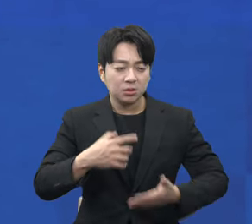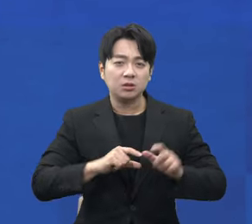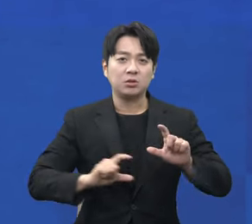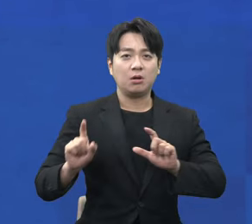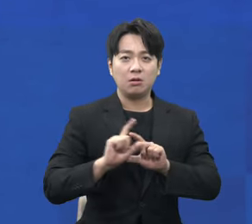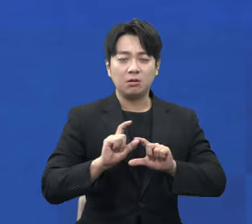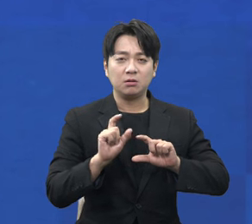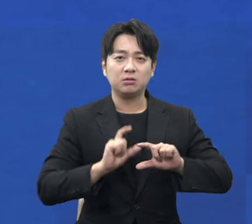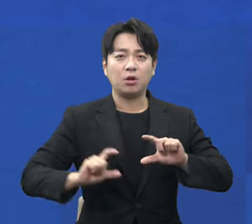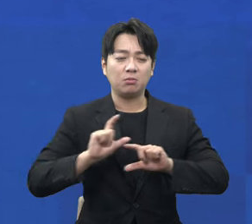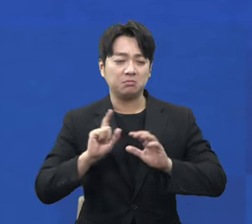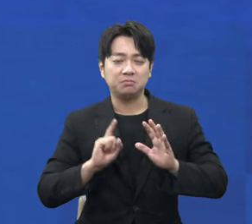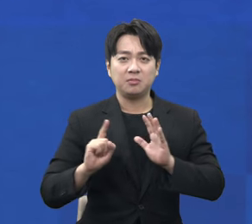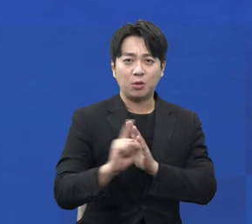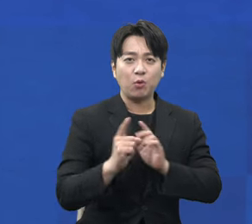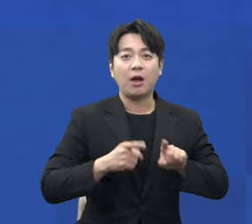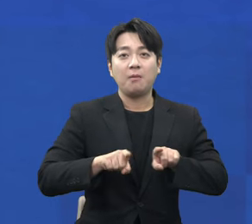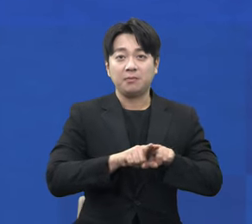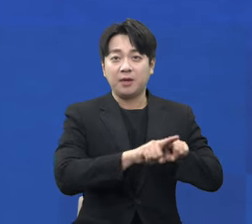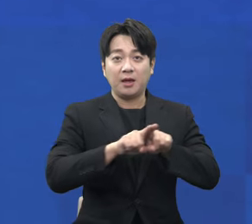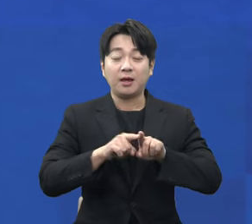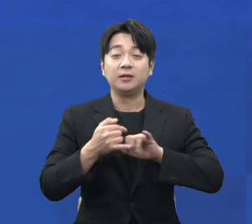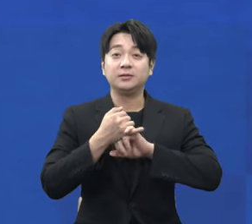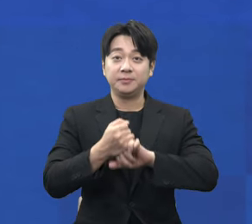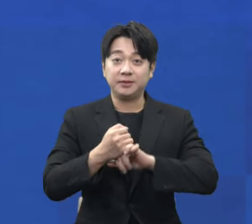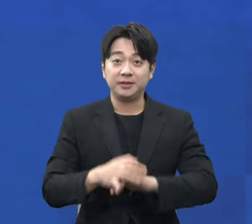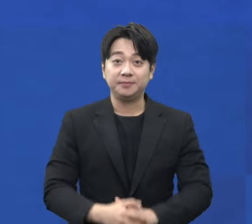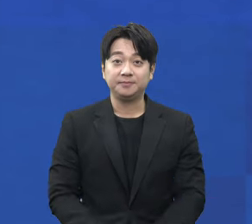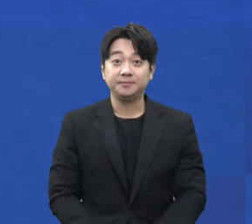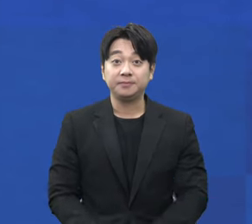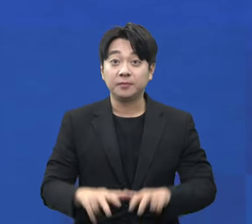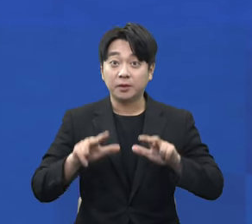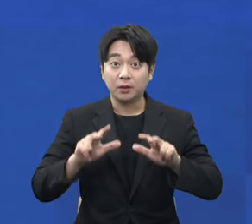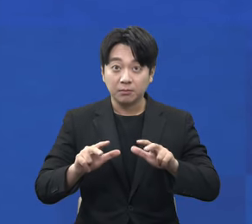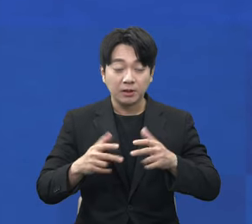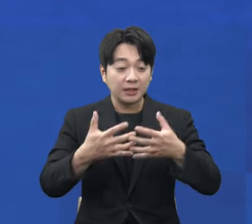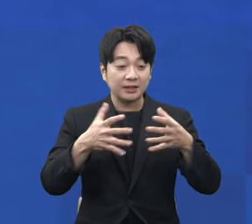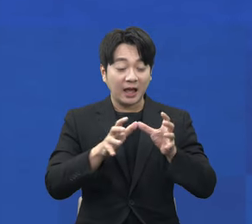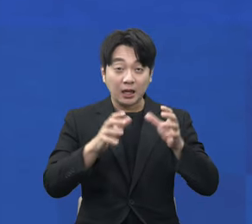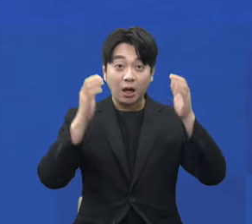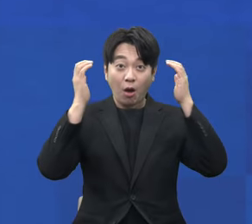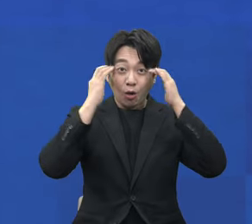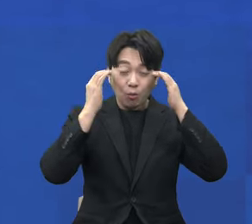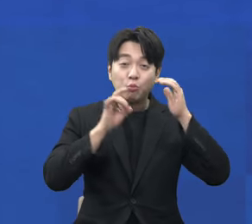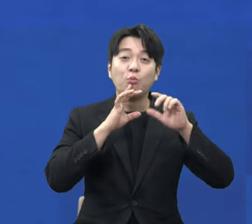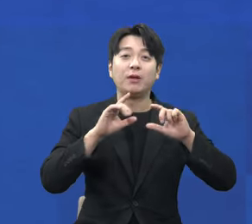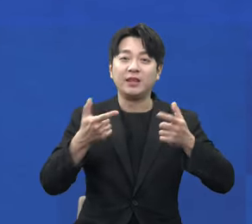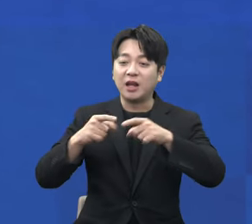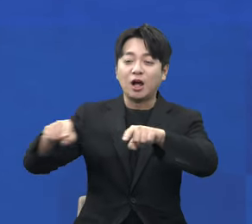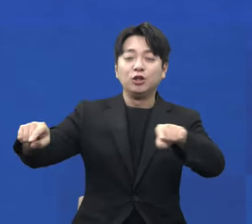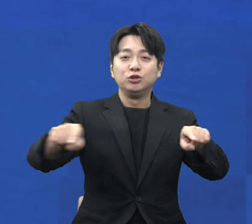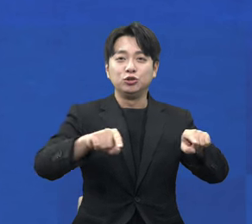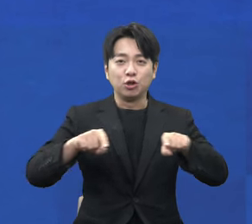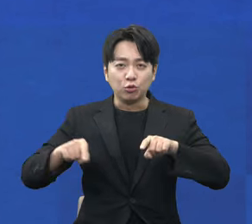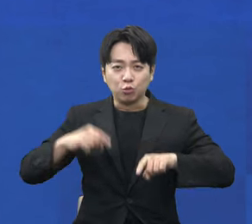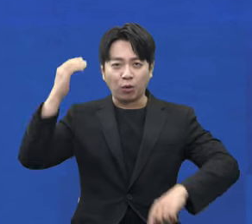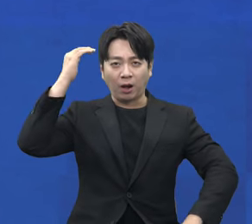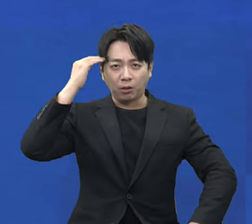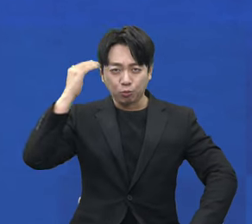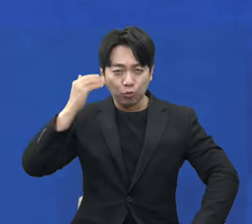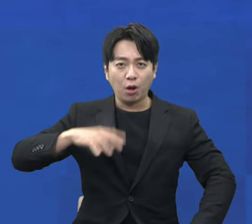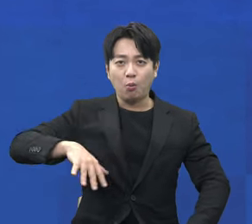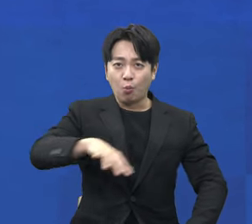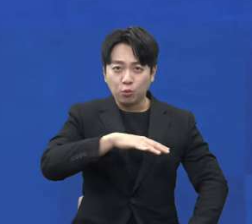자세로 함께합니다. 지금은 이제 우리 당의 어려움을 넘어서 전국, 대한민국의 어려움을 바라보려